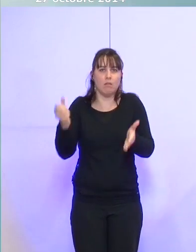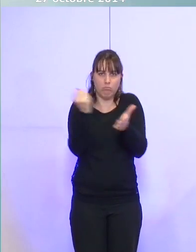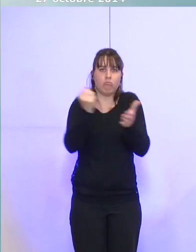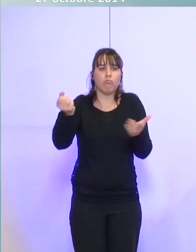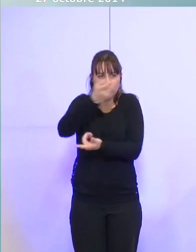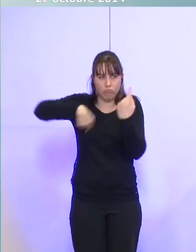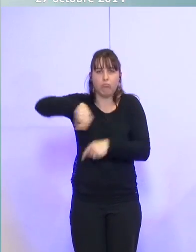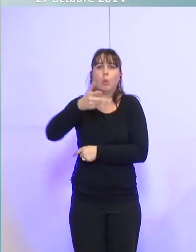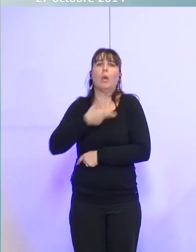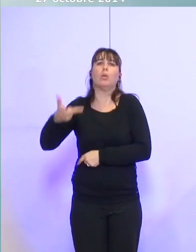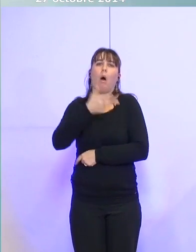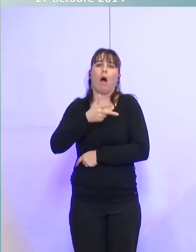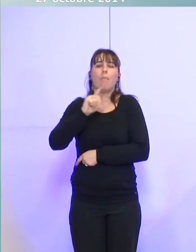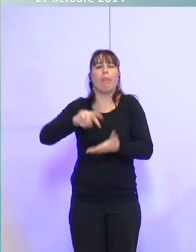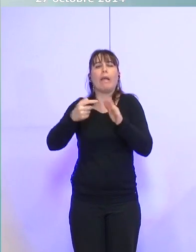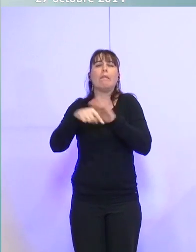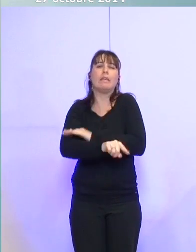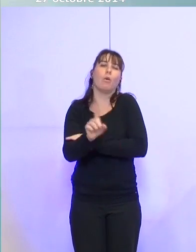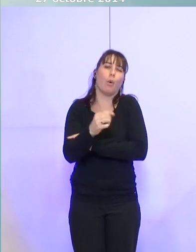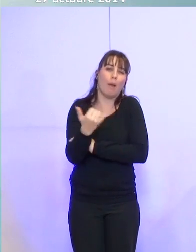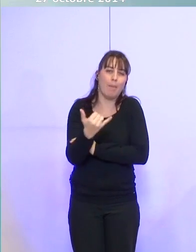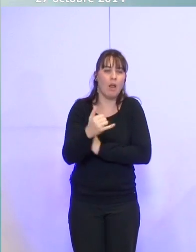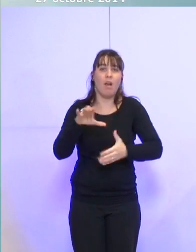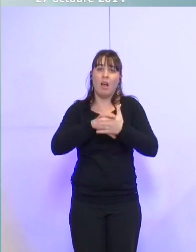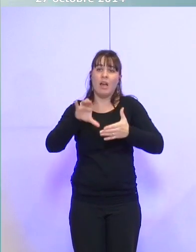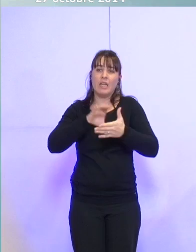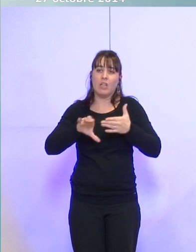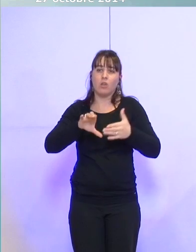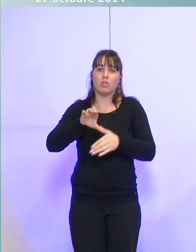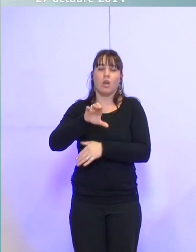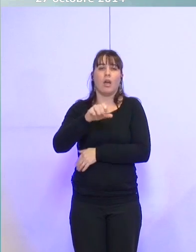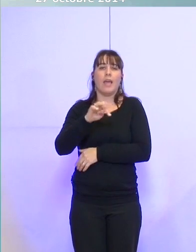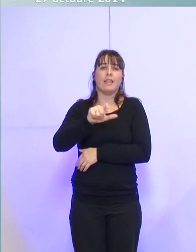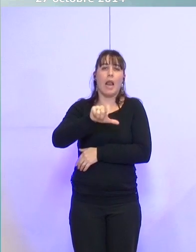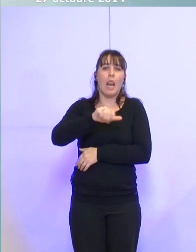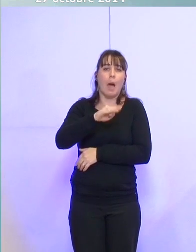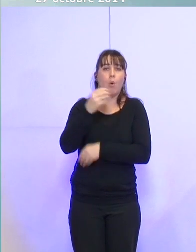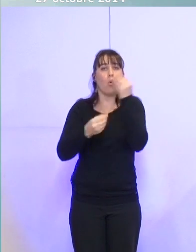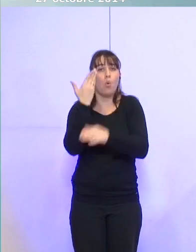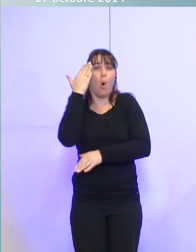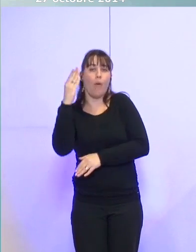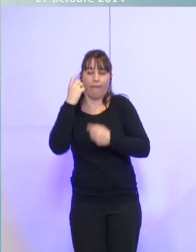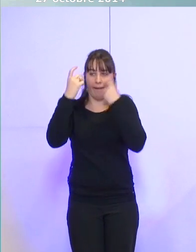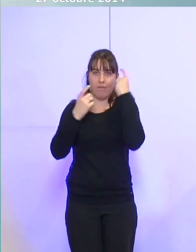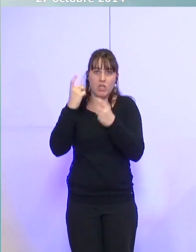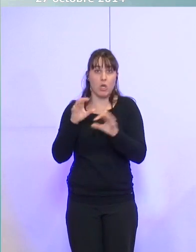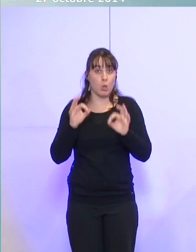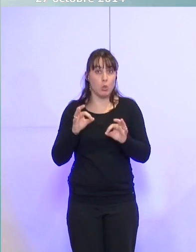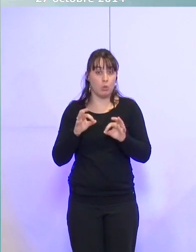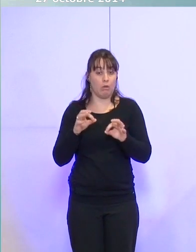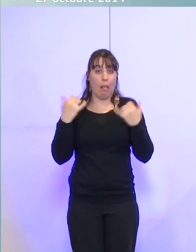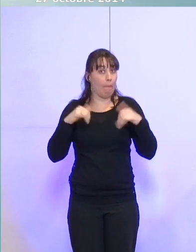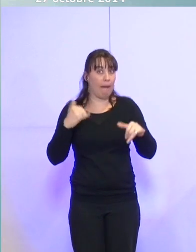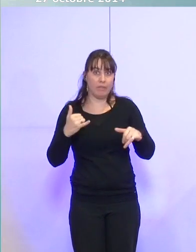sans vouloir rentrer dans des considérations techniques, est-ce que nous décidons d'utiliser la licence d'État Lab ou d'en utiliser une autre ? Ce sont effectivement des questions à se